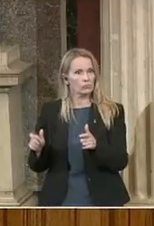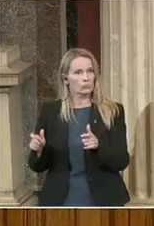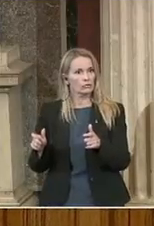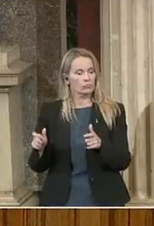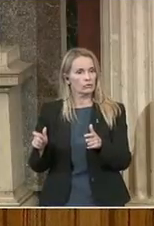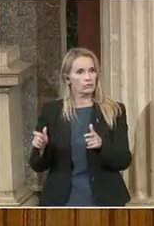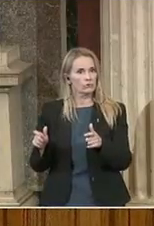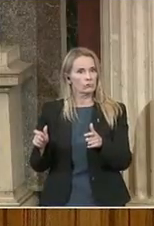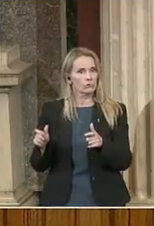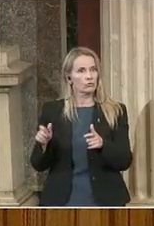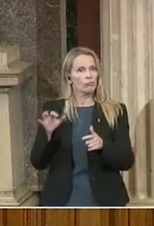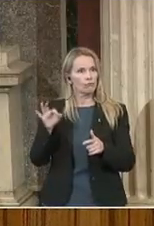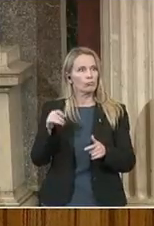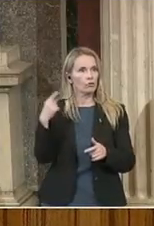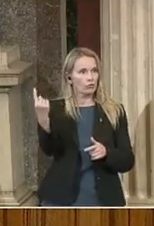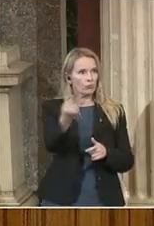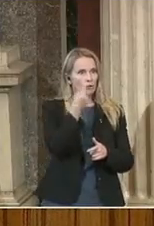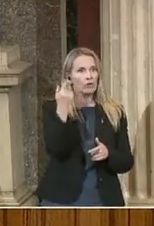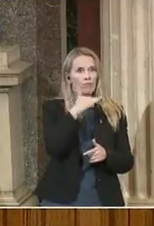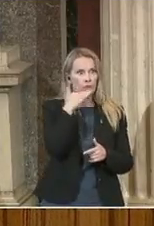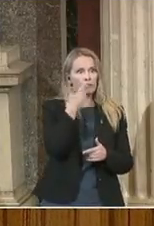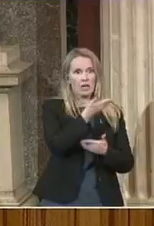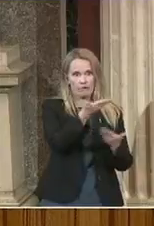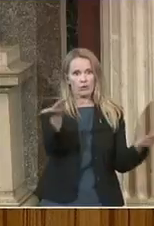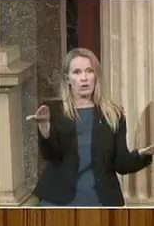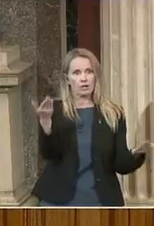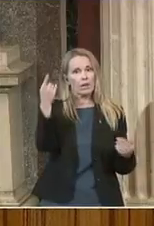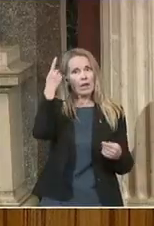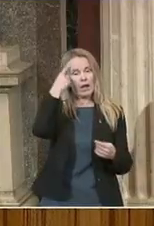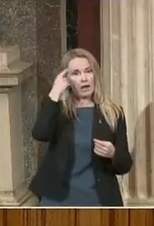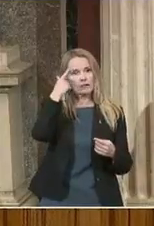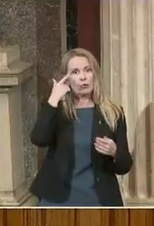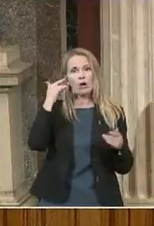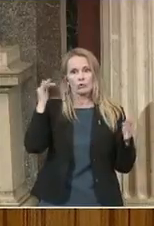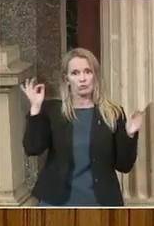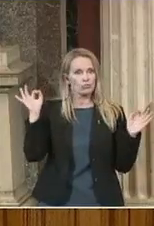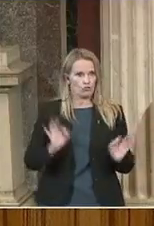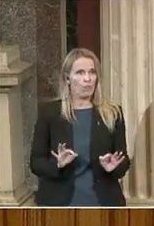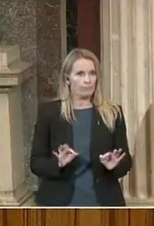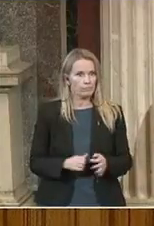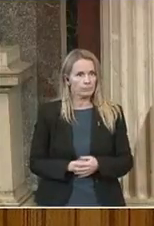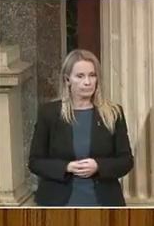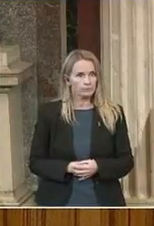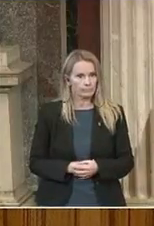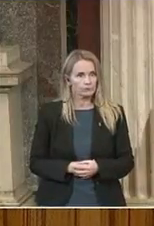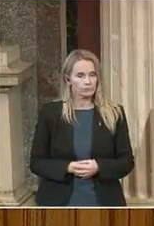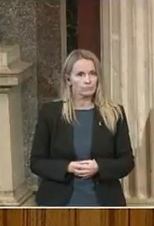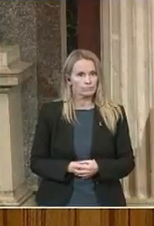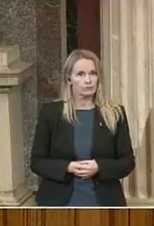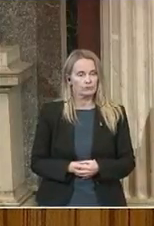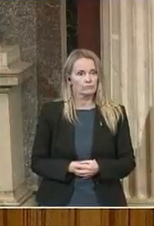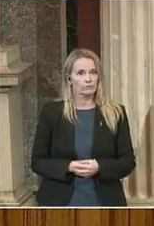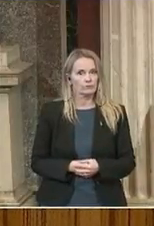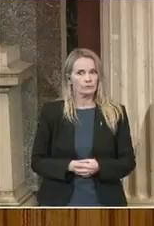die für viele von ihnen mit schlimmsten Erinnerungen verbunden ist und